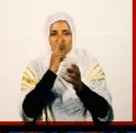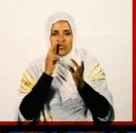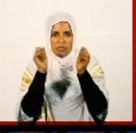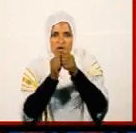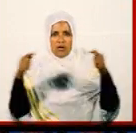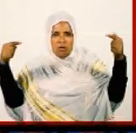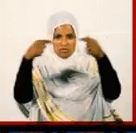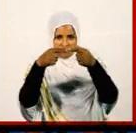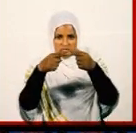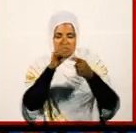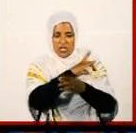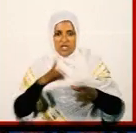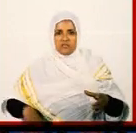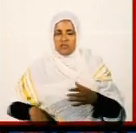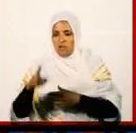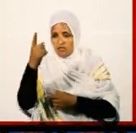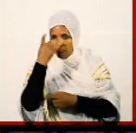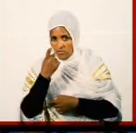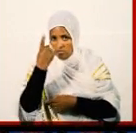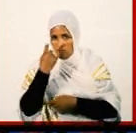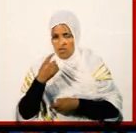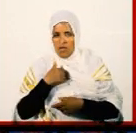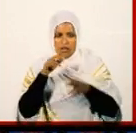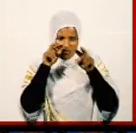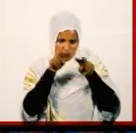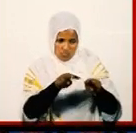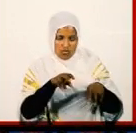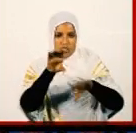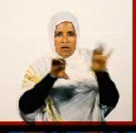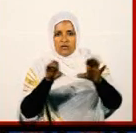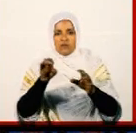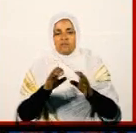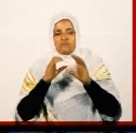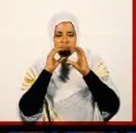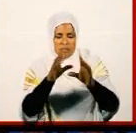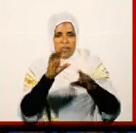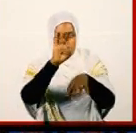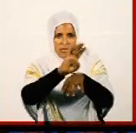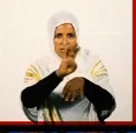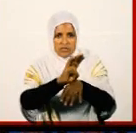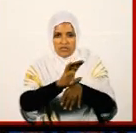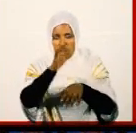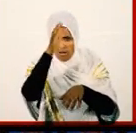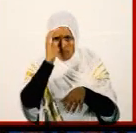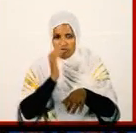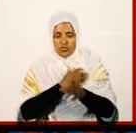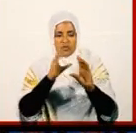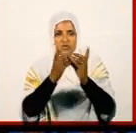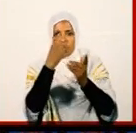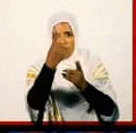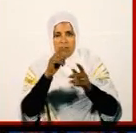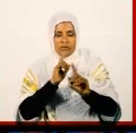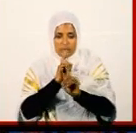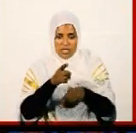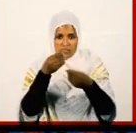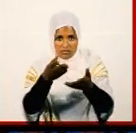ክፍልሰታ ለማርያም ጾም ጋር ተያይዞ ከመእመናን የደረሱን ጥያቄዎች ላይ ትኩረት አድርገን በመምህራነ ቤተ ክርስቲያን ክፍል